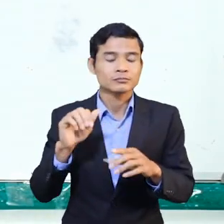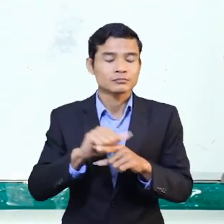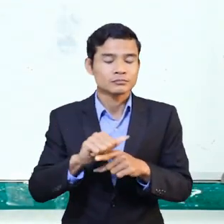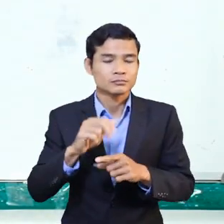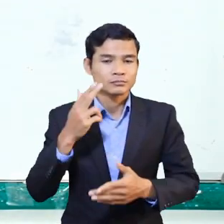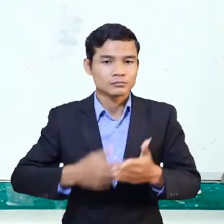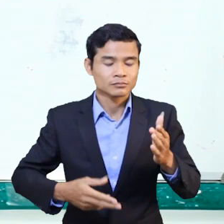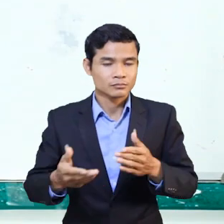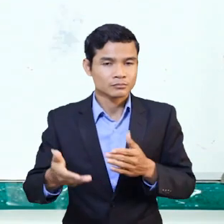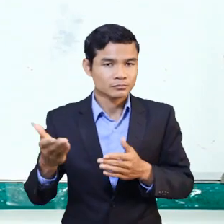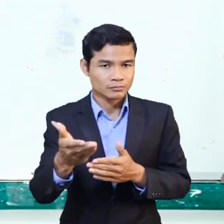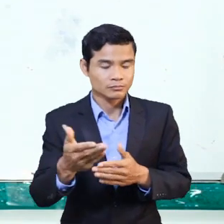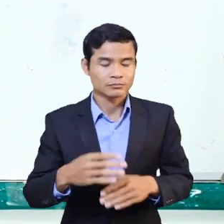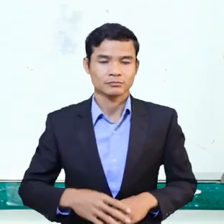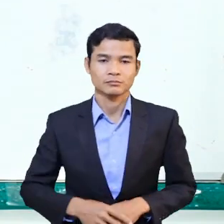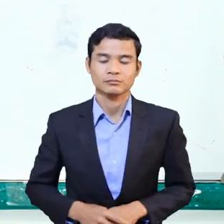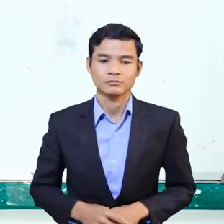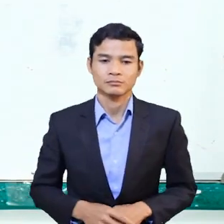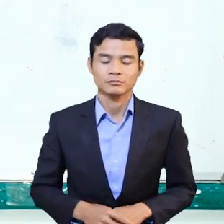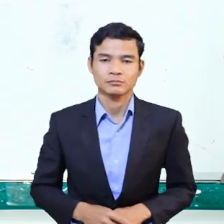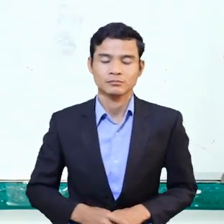thơ.